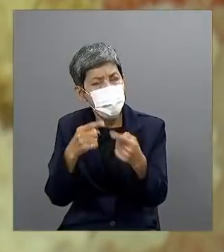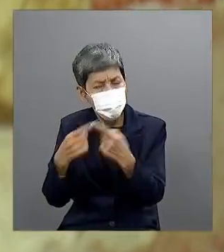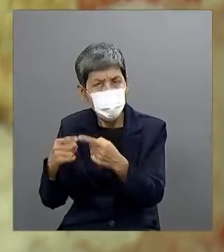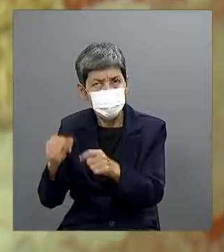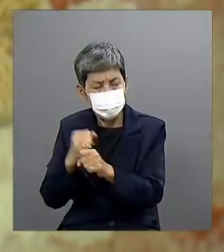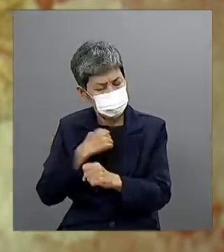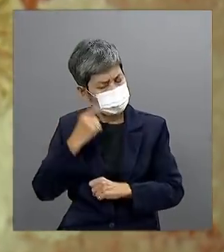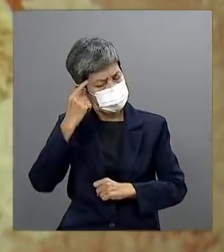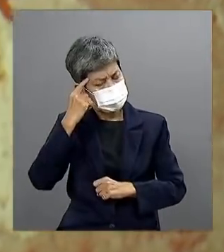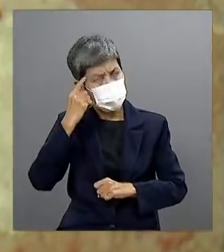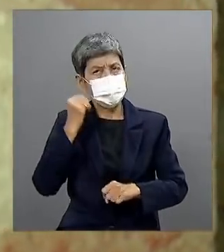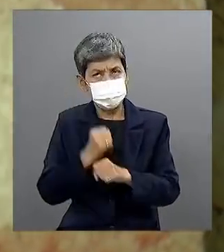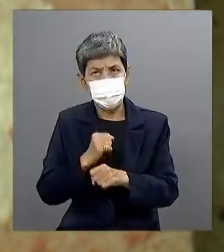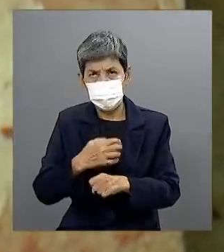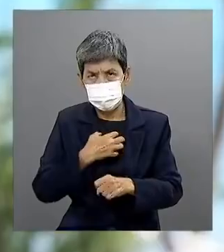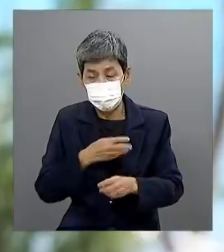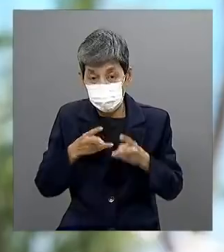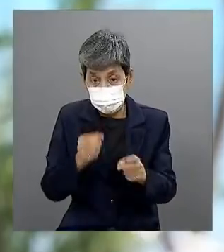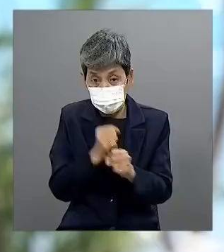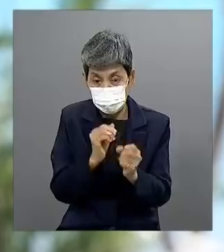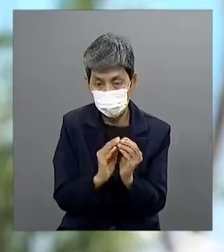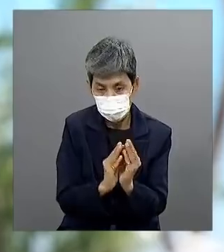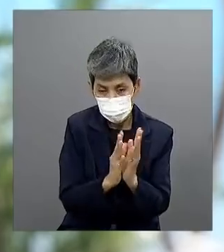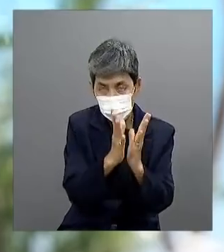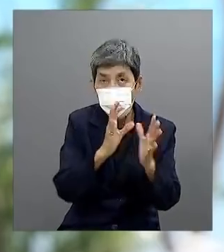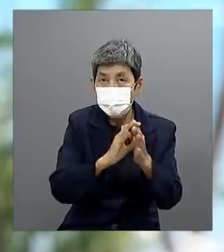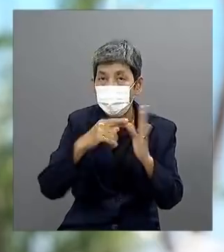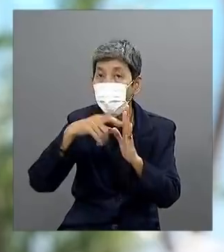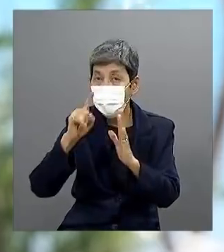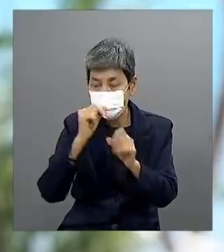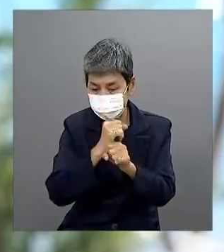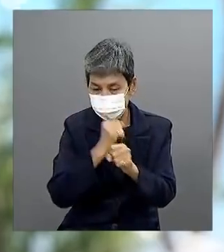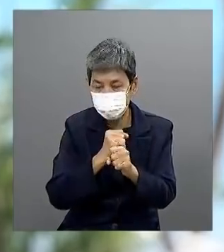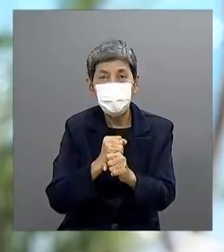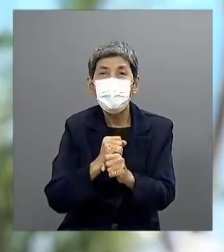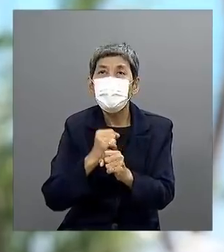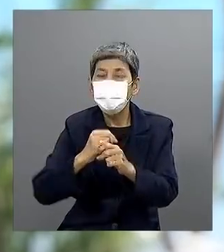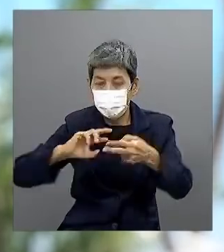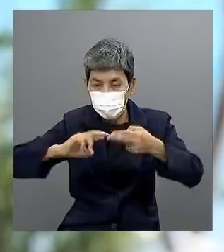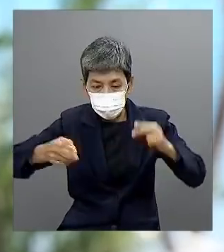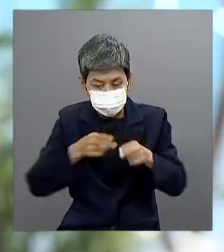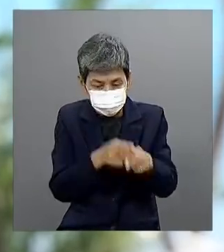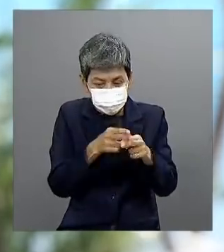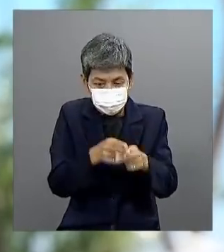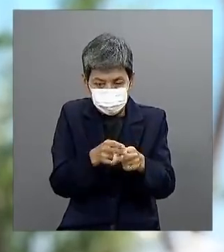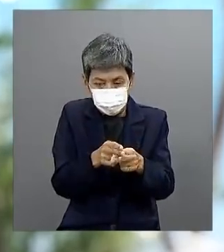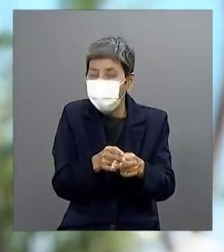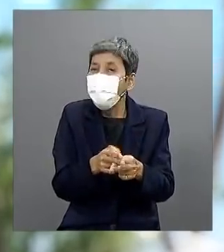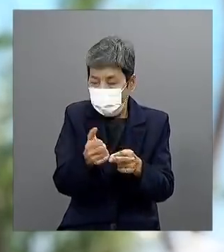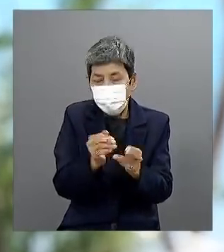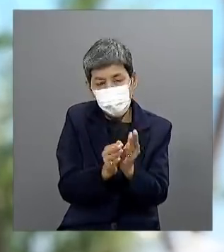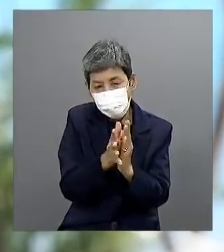หวังว่าวิธีการสืบพันธุ์แบบอาศัยเพศเนี่ยมันจะทำให้ความหลากหลายทางพฤติกรรมของมันตัวมันเองเนี่ยมันสามารถจะอยู่รอดด้วยตัวมันเองต่อไปในอนาคต